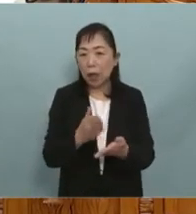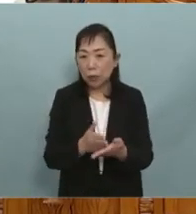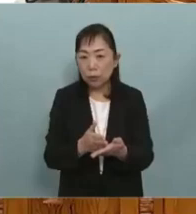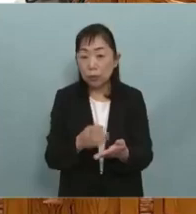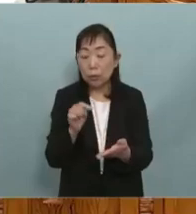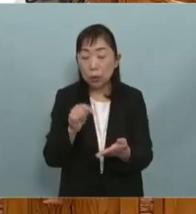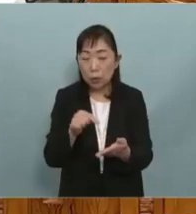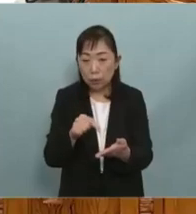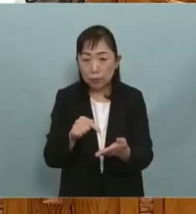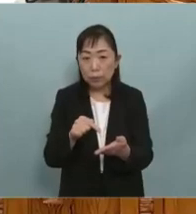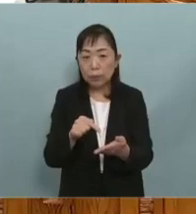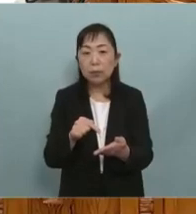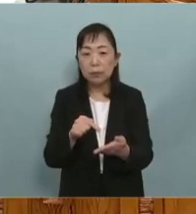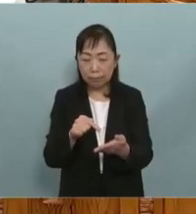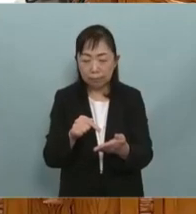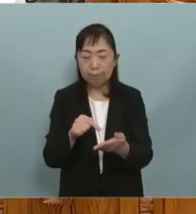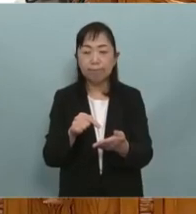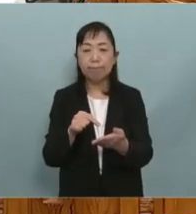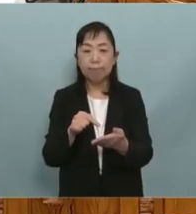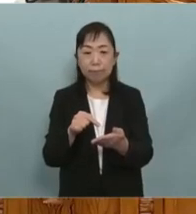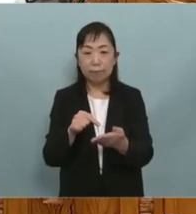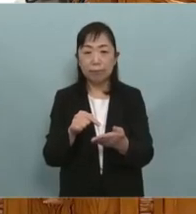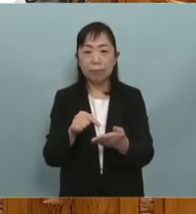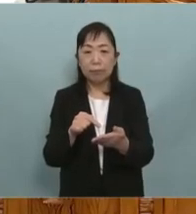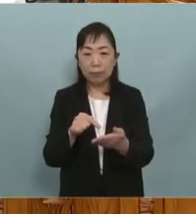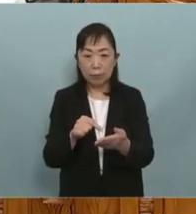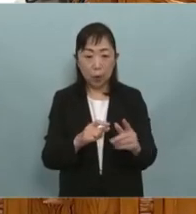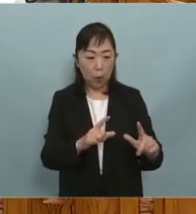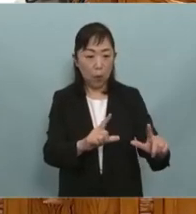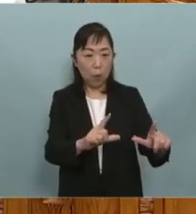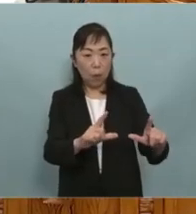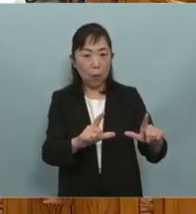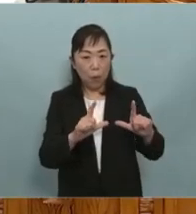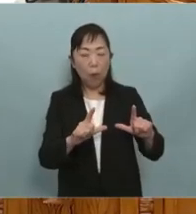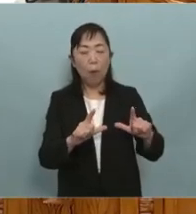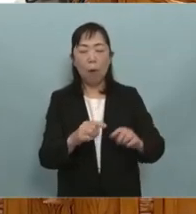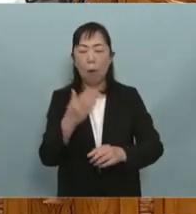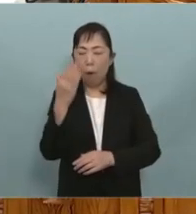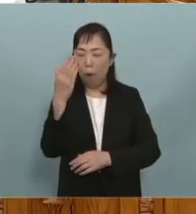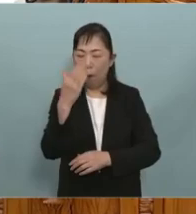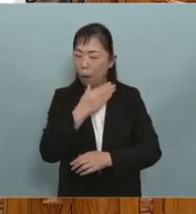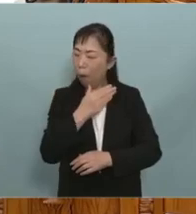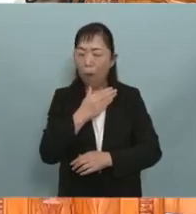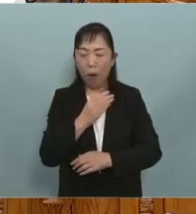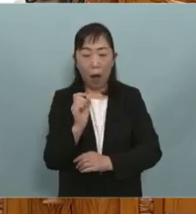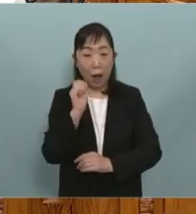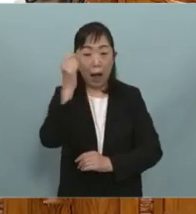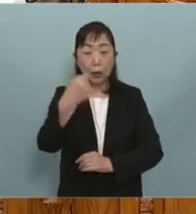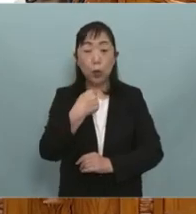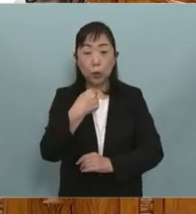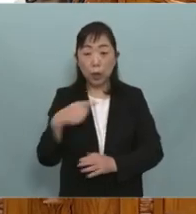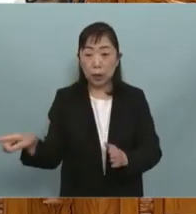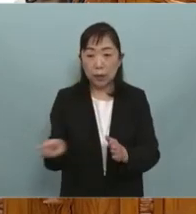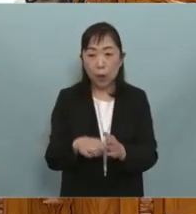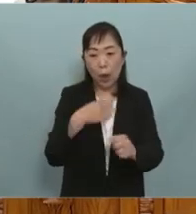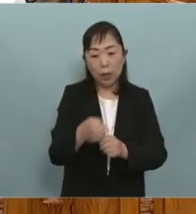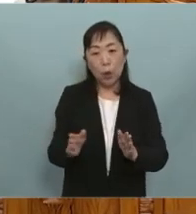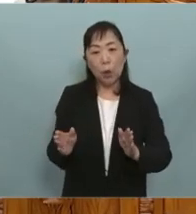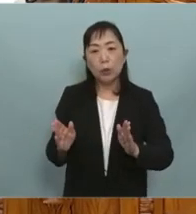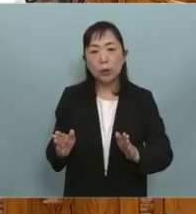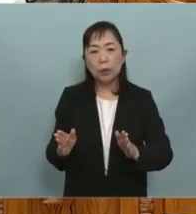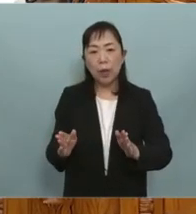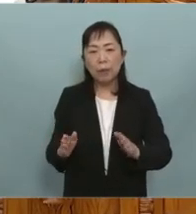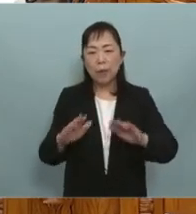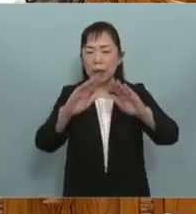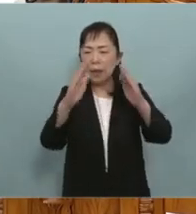言葉語ることだとの言葉に大きな官命を受けました次代40年こうありたい